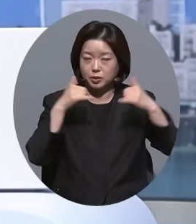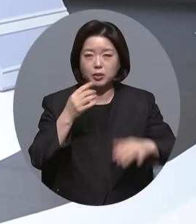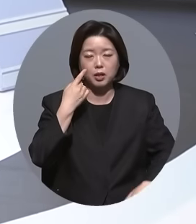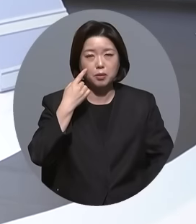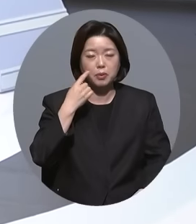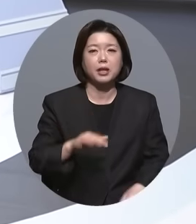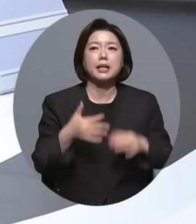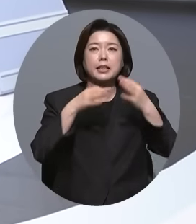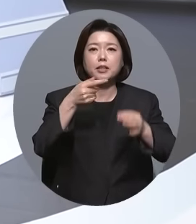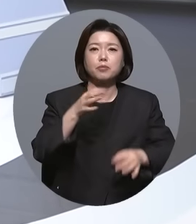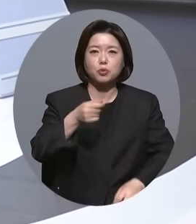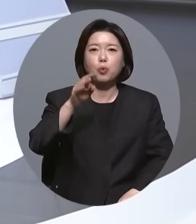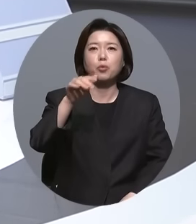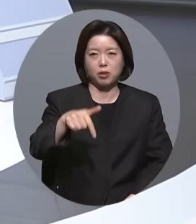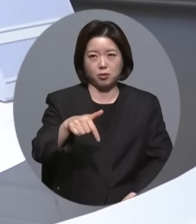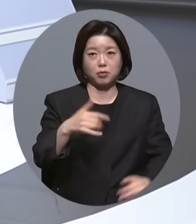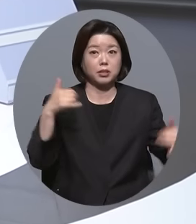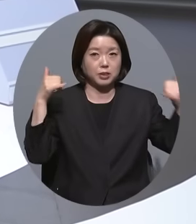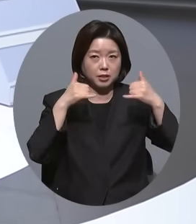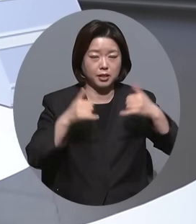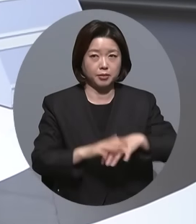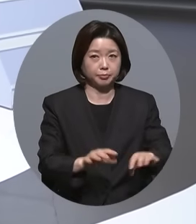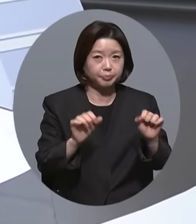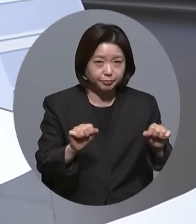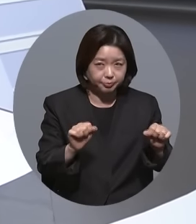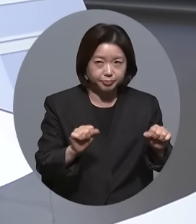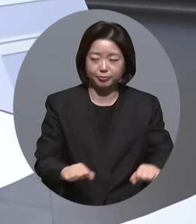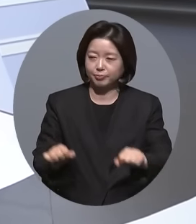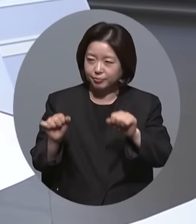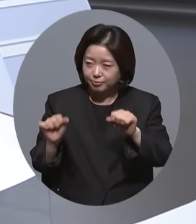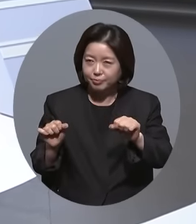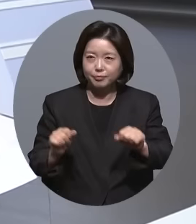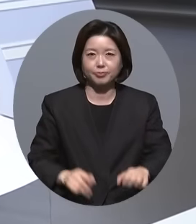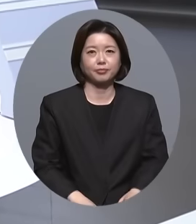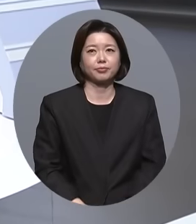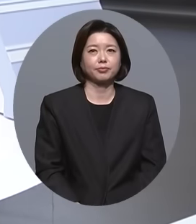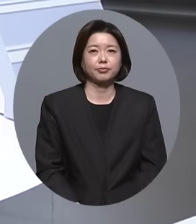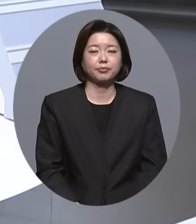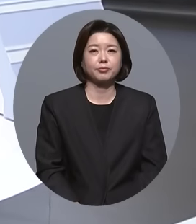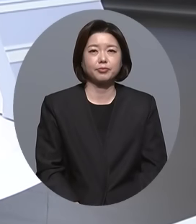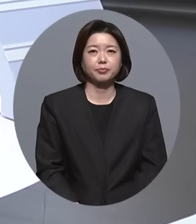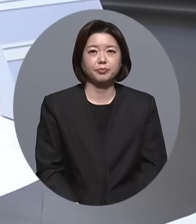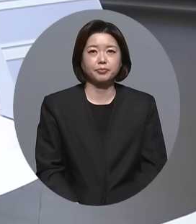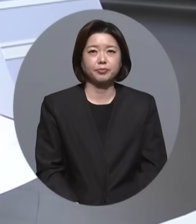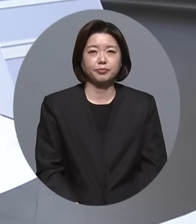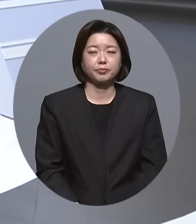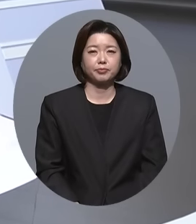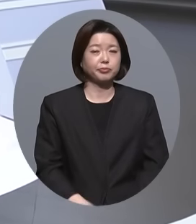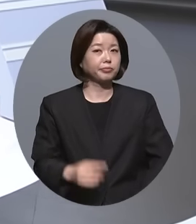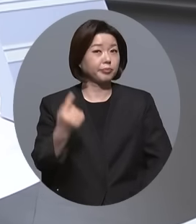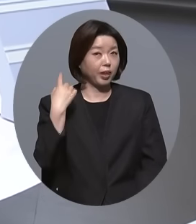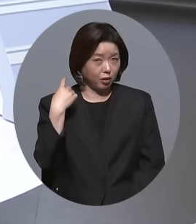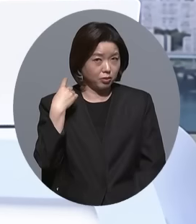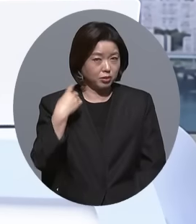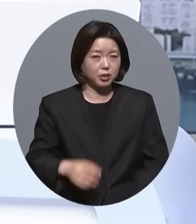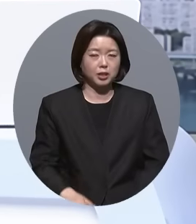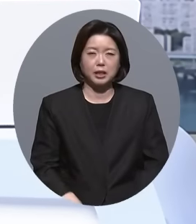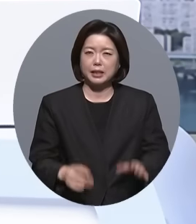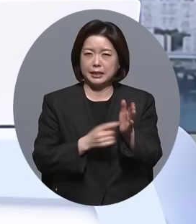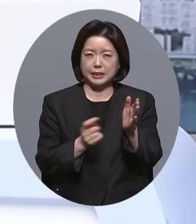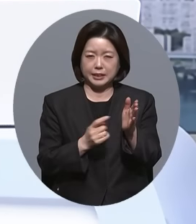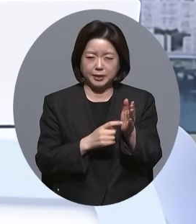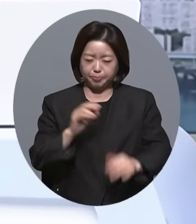나와 있거든요. 김 의원님 나와 계시죠? 네, 안녕하십니까? 네, 안녕하십니까? 자, 어제 긴급